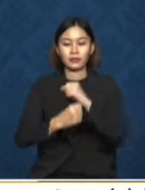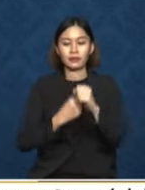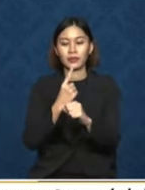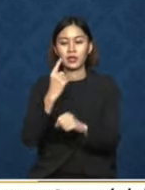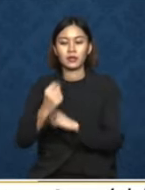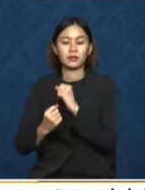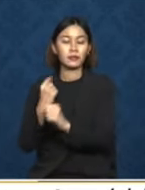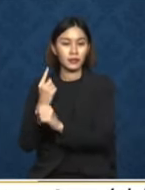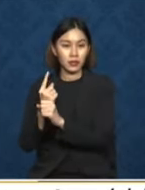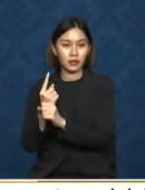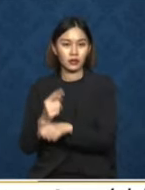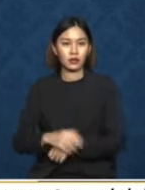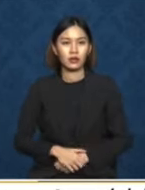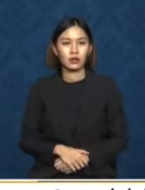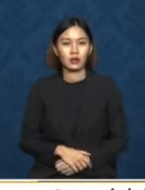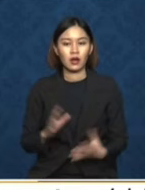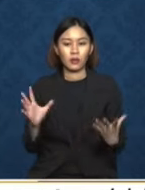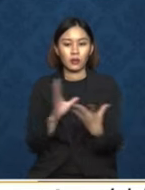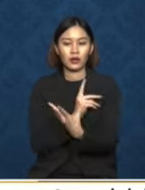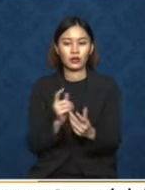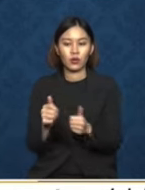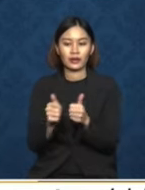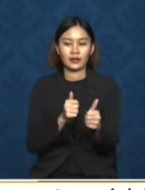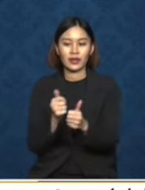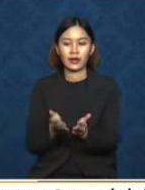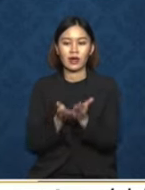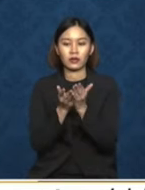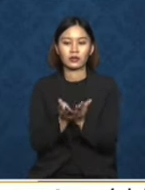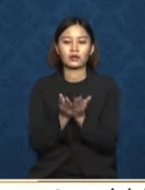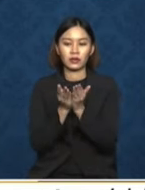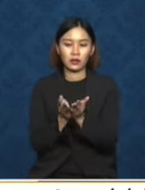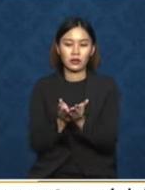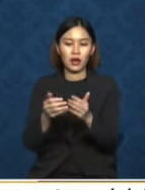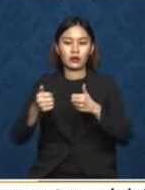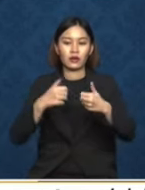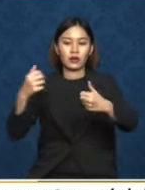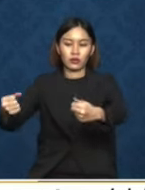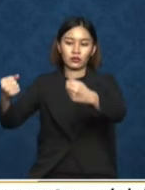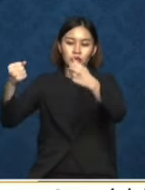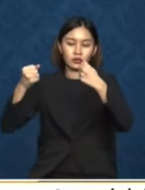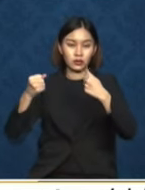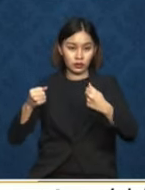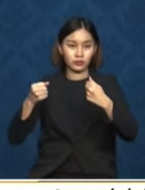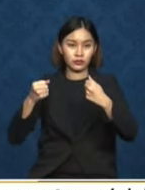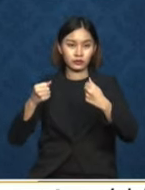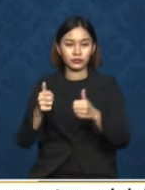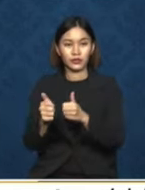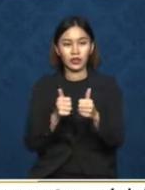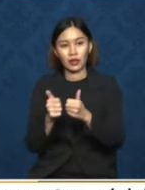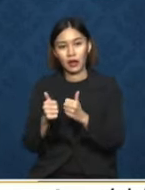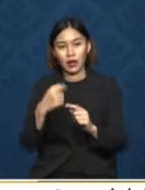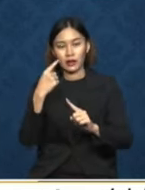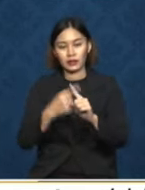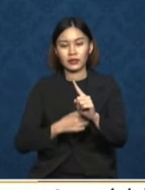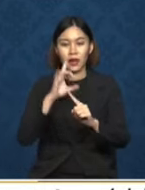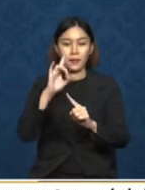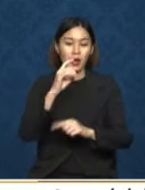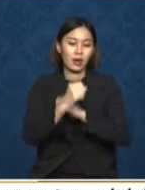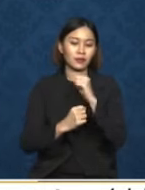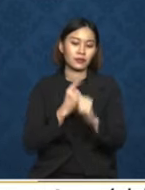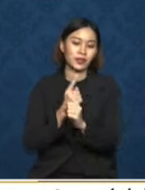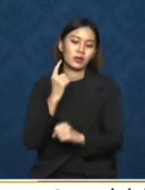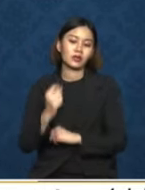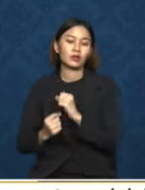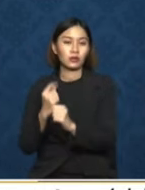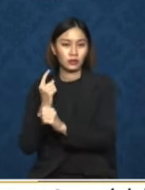ับประเภนี้แ่งเลอยาว ชิง thui พทุษัฐานภาบาสมเดช,พ วะชีละคร้าวเจ้หัวจัดขึ้น μวกคมของทุ